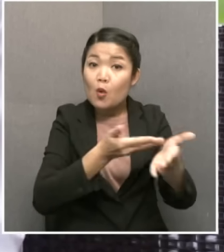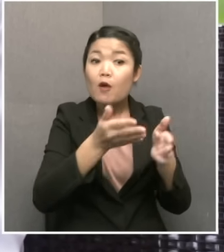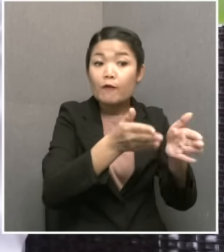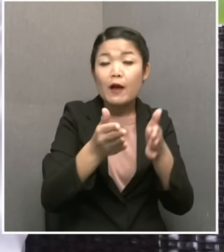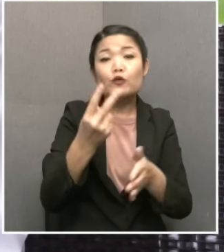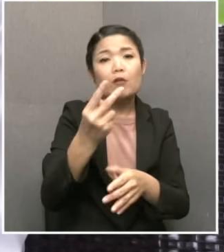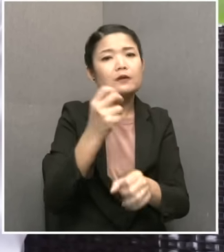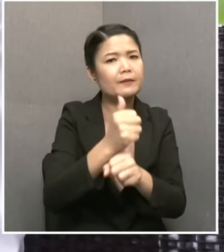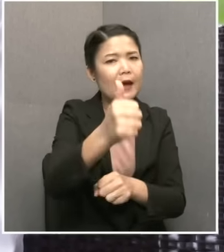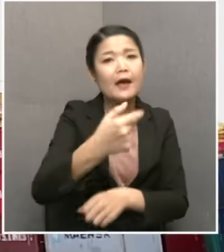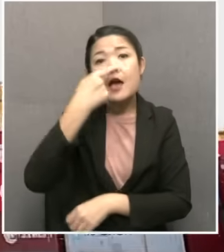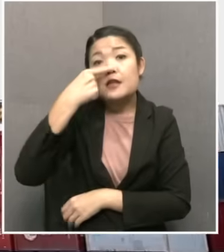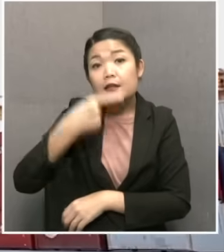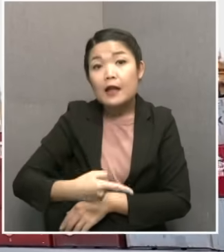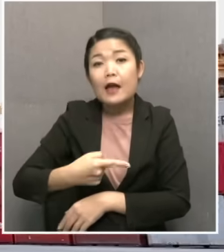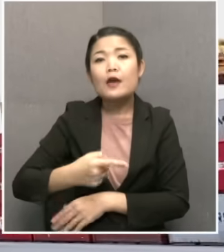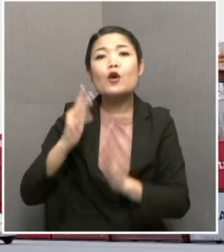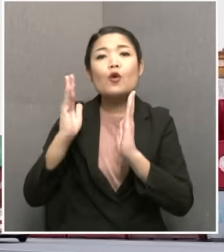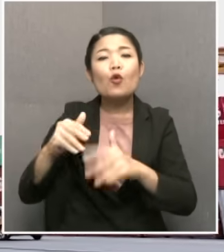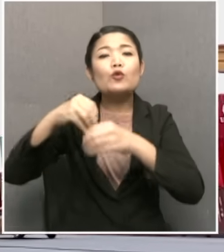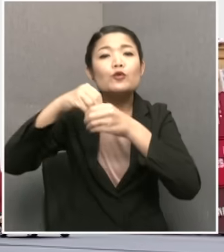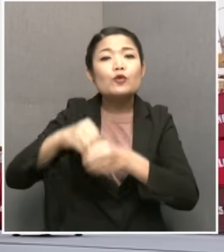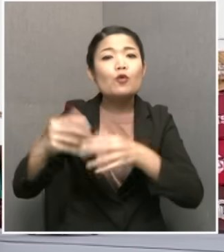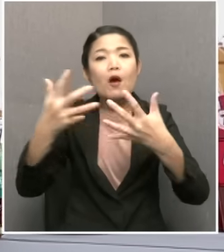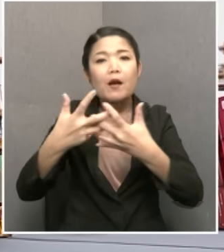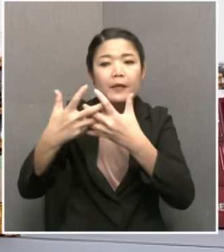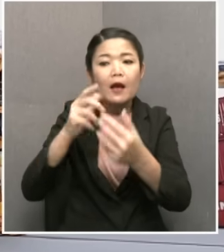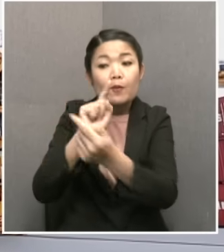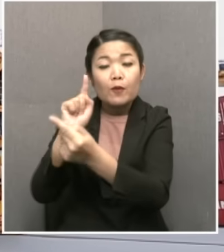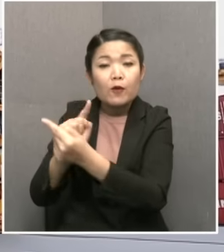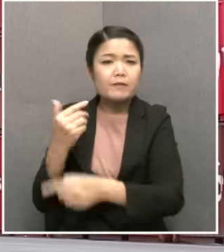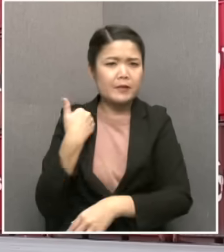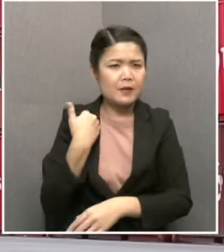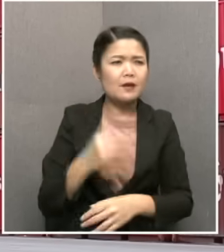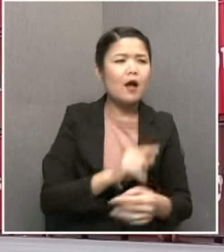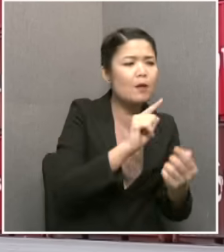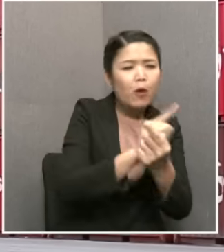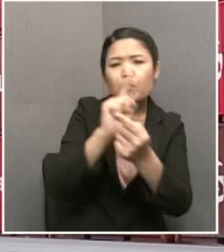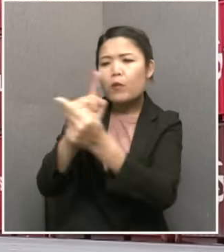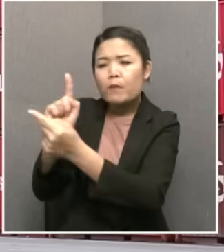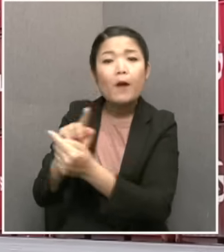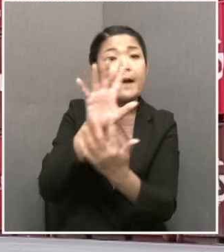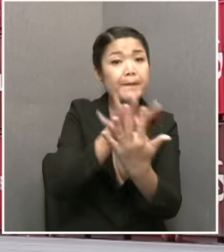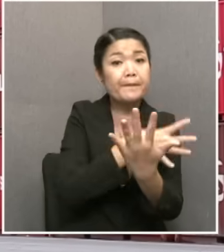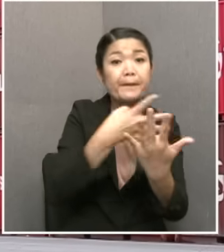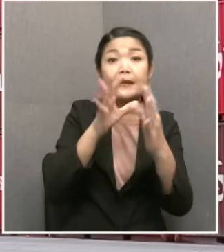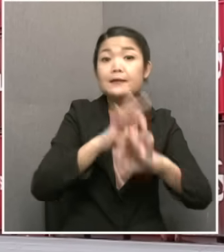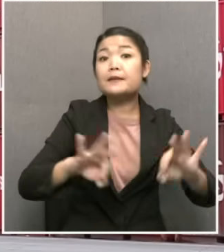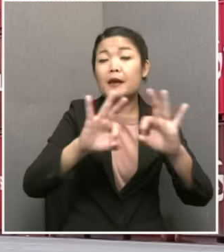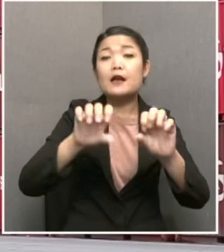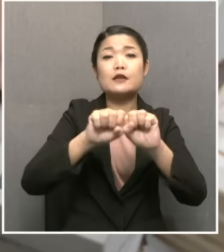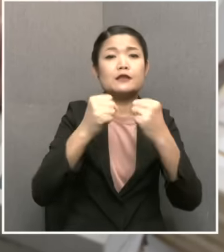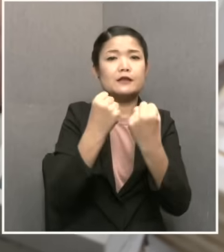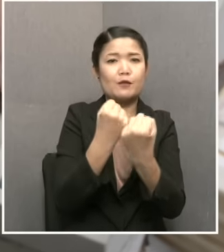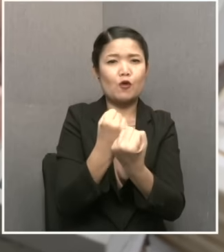คนไทยในสหรัฐการพบปะกับที่สำคัญที่ออกข่าวเป็นตอนนี้ค่อนข้างเยอะก็คือสมาคมภาคธุรกิจเอกช